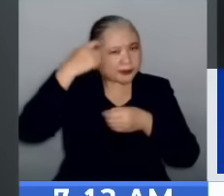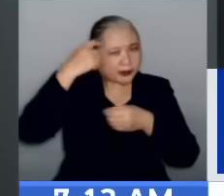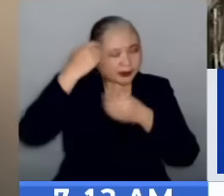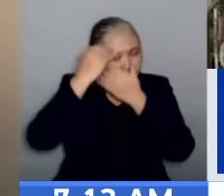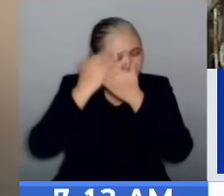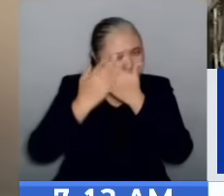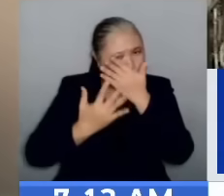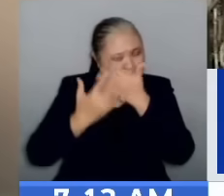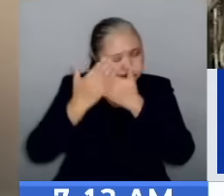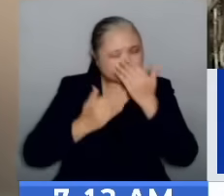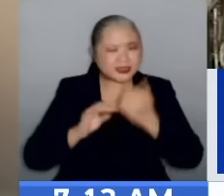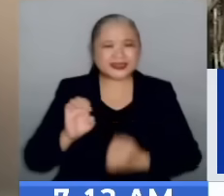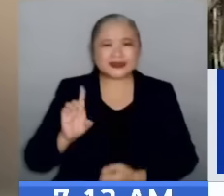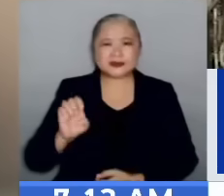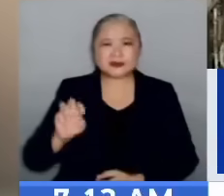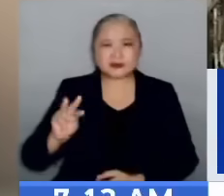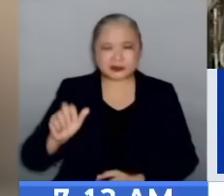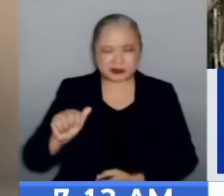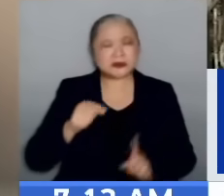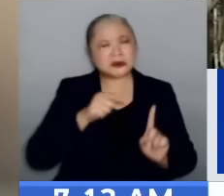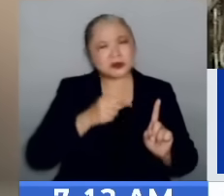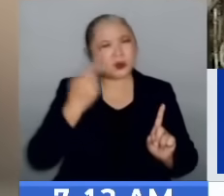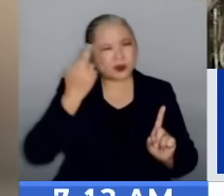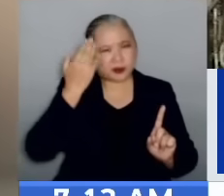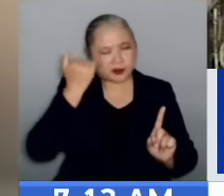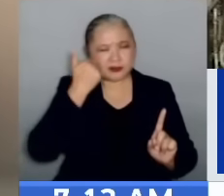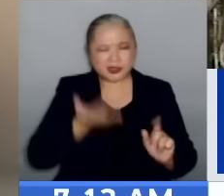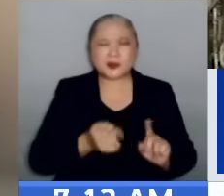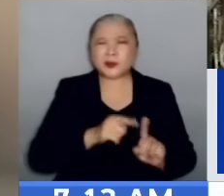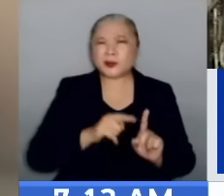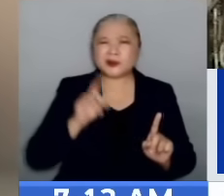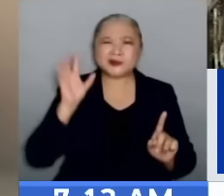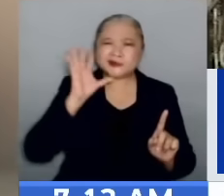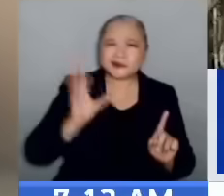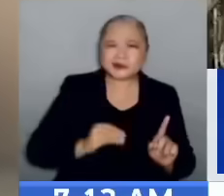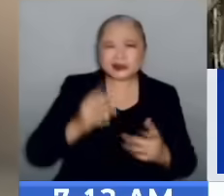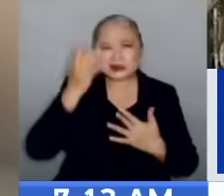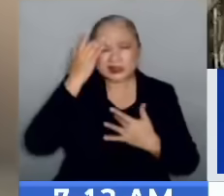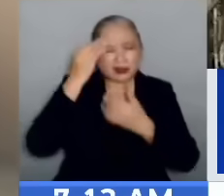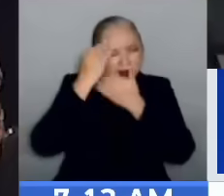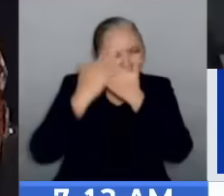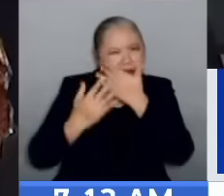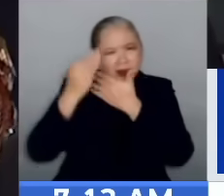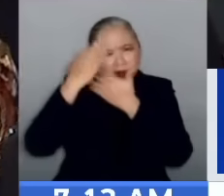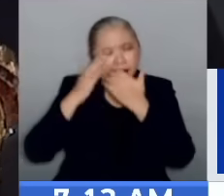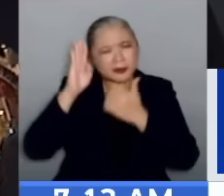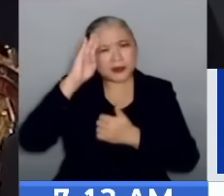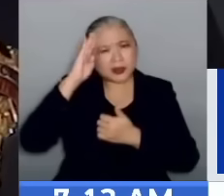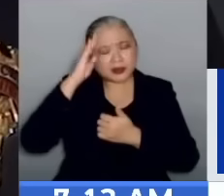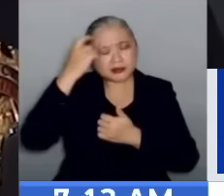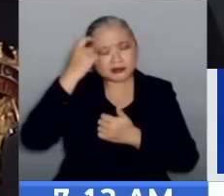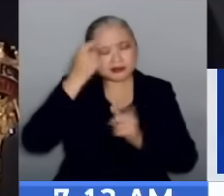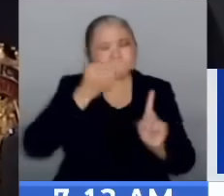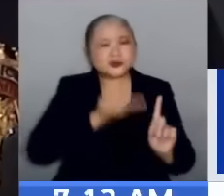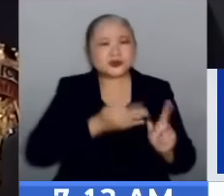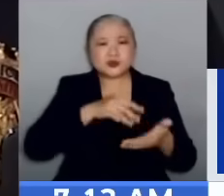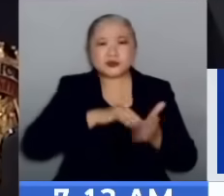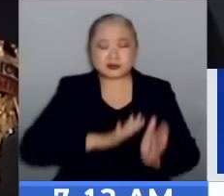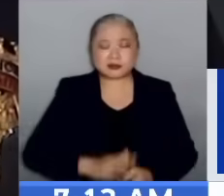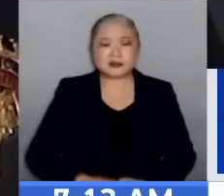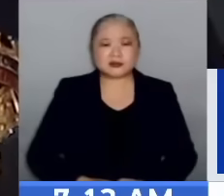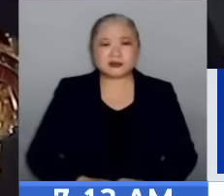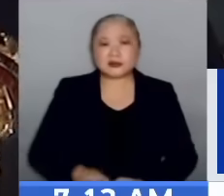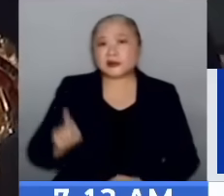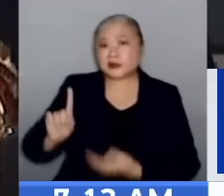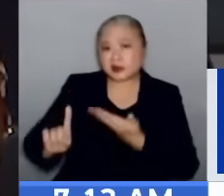ang kanya ikinamatay. Isang rare condition daw ang dahilan ng pagdurugo sa utak ng nasawing estudyante. Kaya ni-rule out na ng pulisya ang